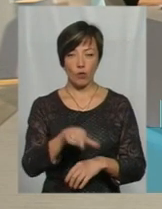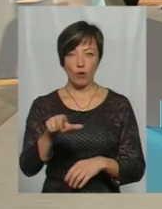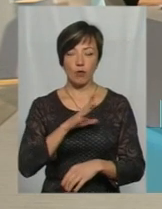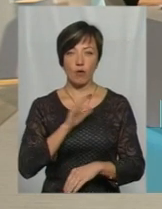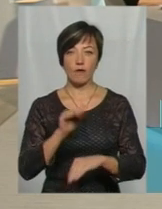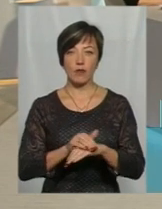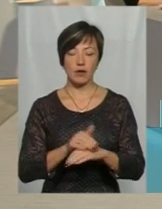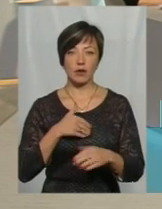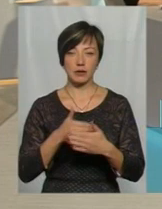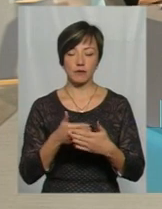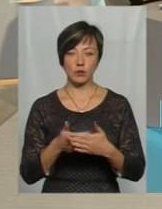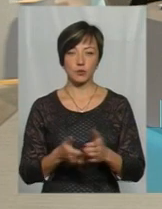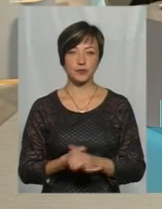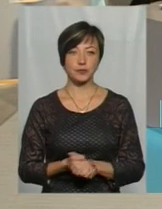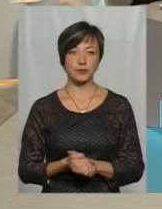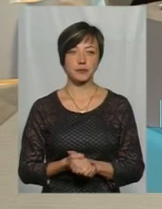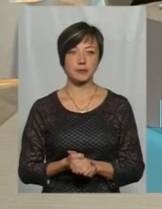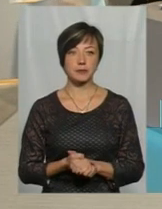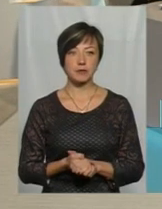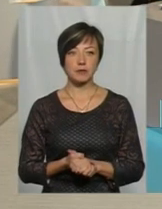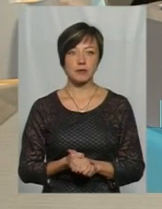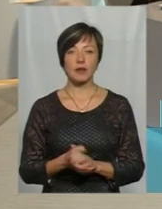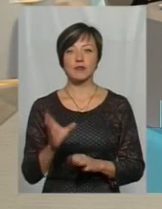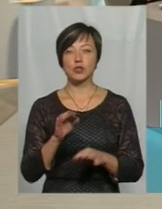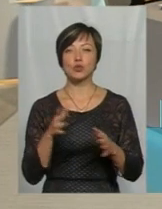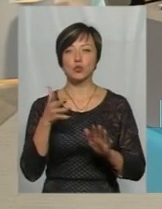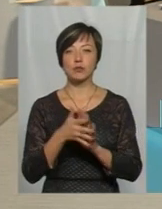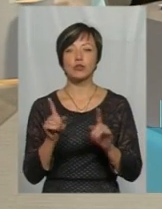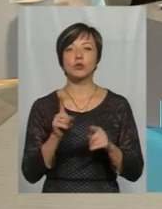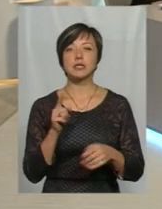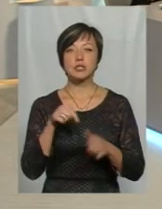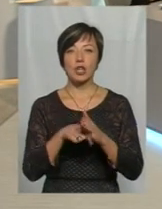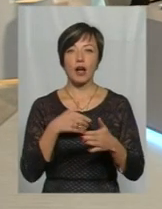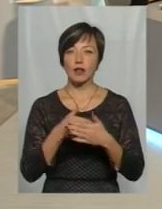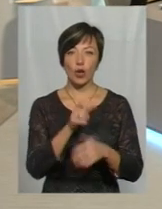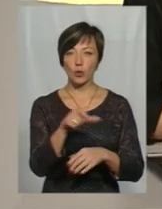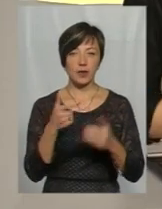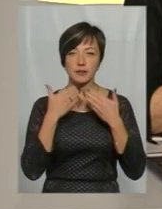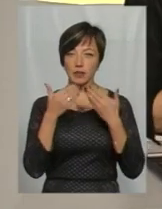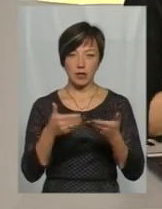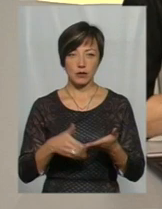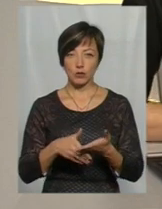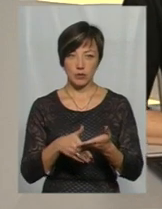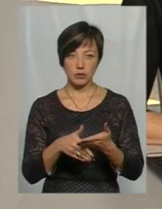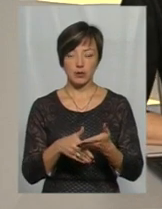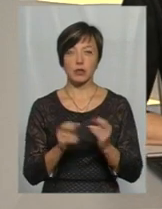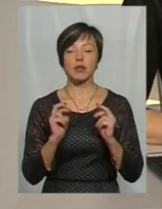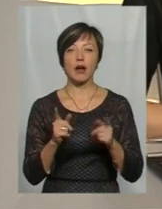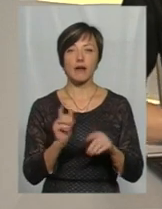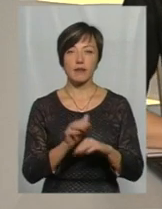було виявлено активно. Поясніть, будь ласка, щоб всі зрозуміли, що значить активно. Це люди, які не зверталися за допомогою, які не звертались